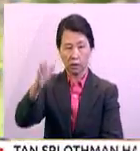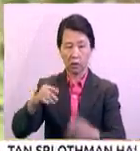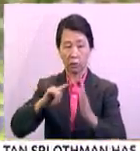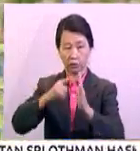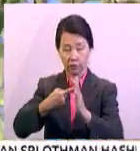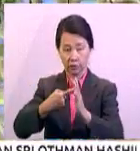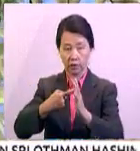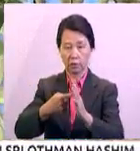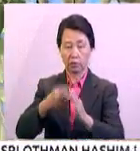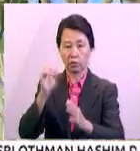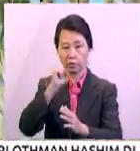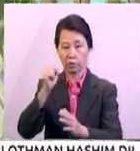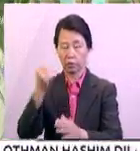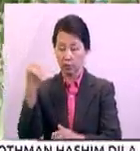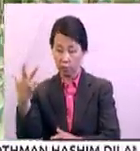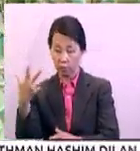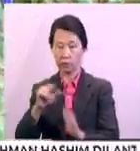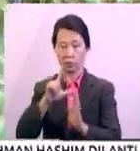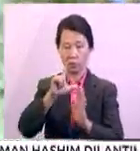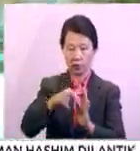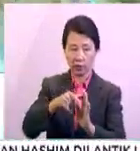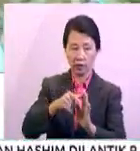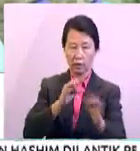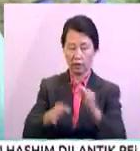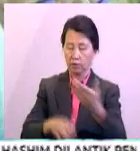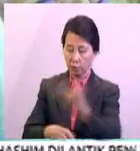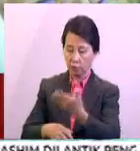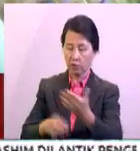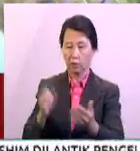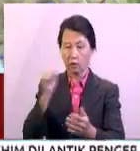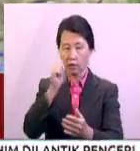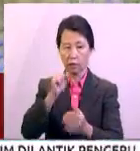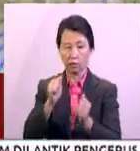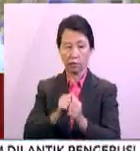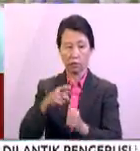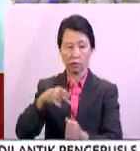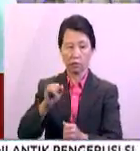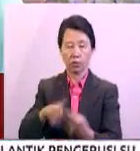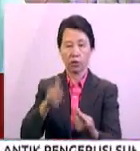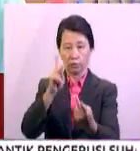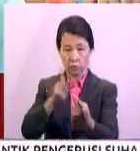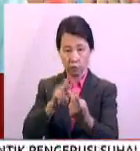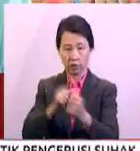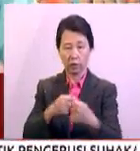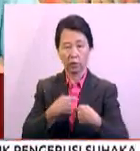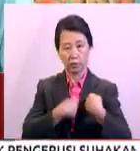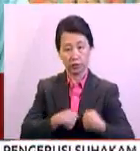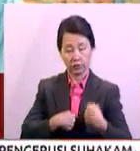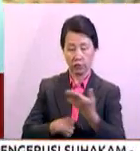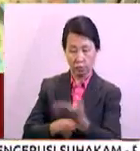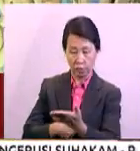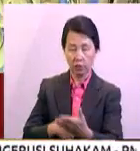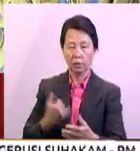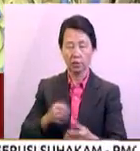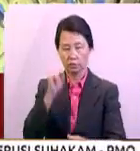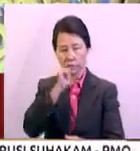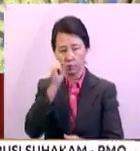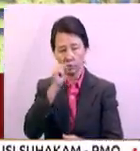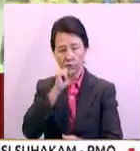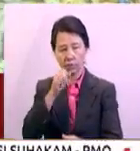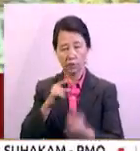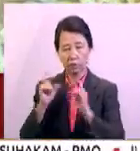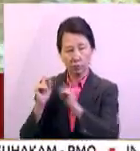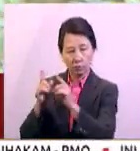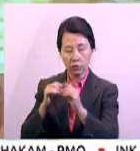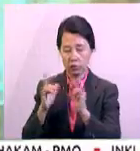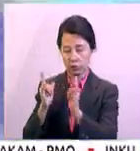melancarkan single ketiganya tidak lama lagi. Jelasnya single dengan genre pop itu sesuai dengan jiwanya. Menurut penyanyi yang